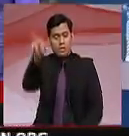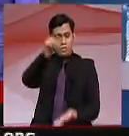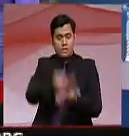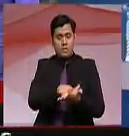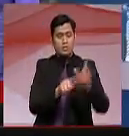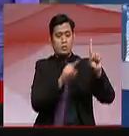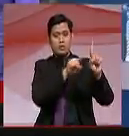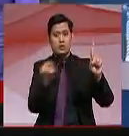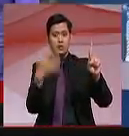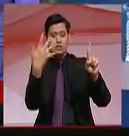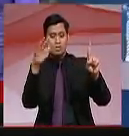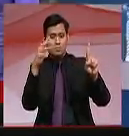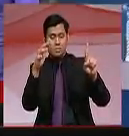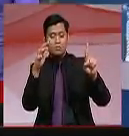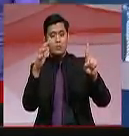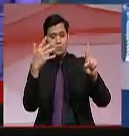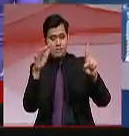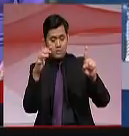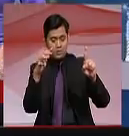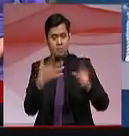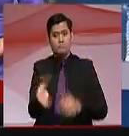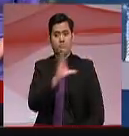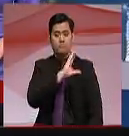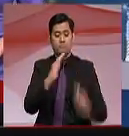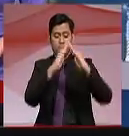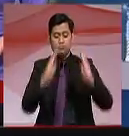15000 Lan setiap bulan di Balai Polis berhampiran